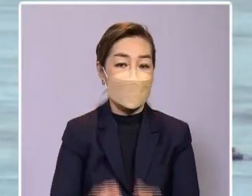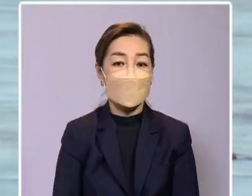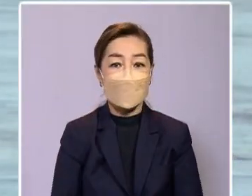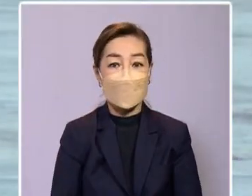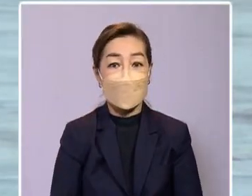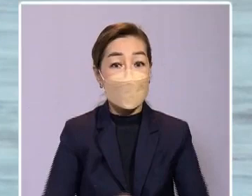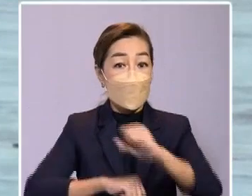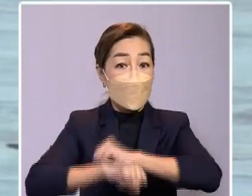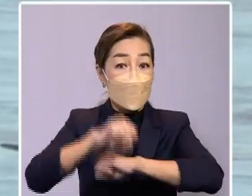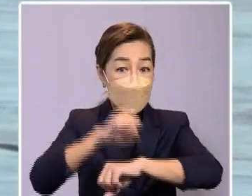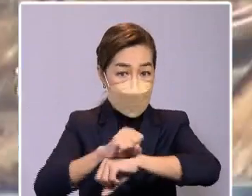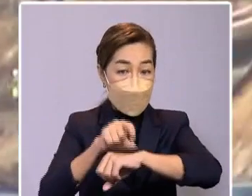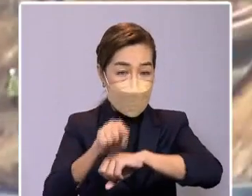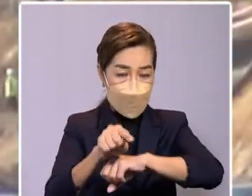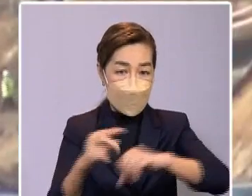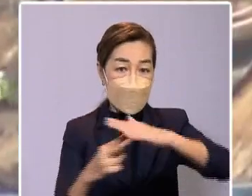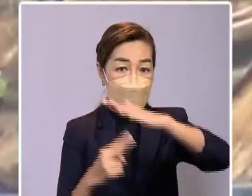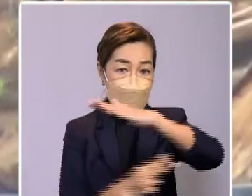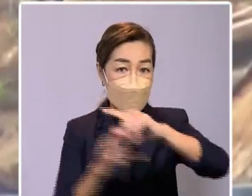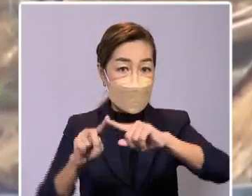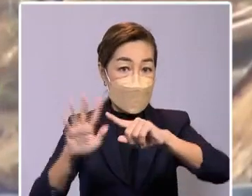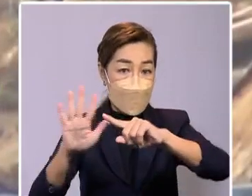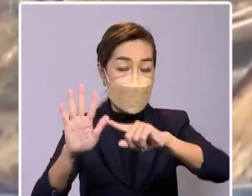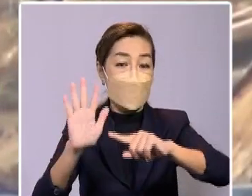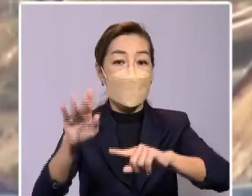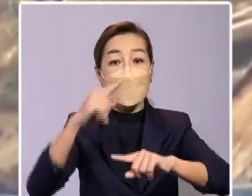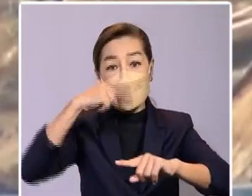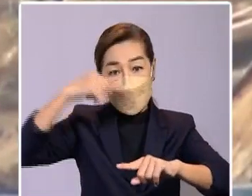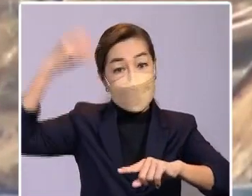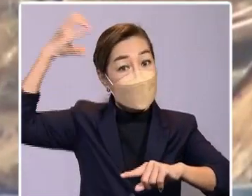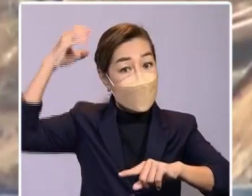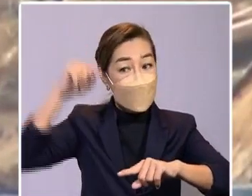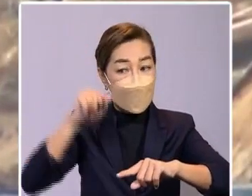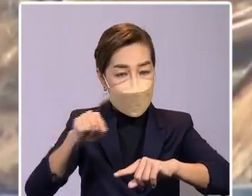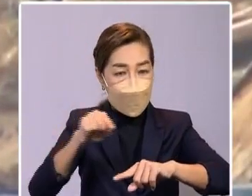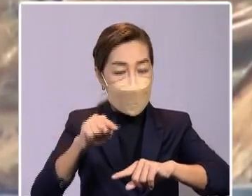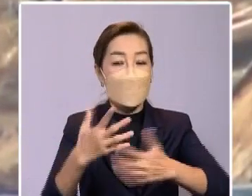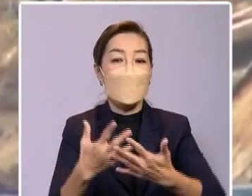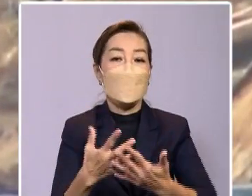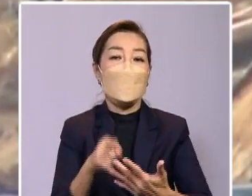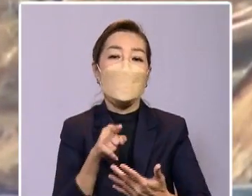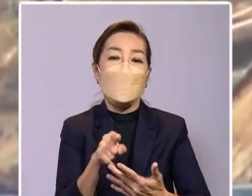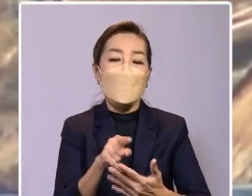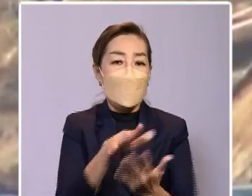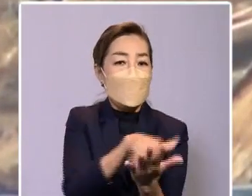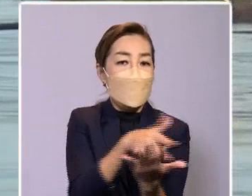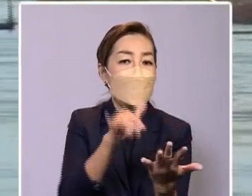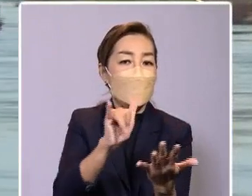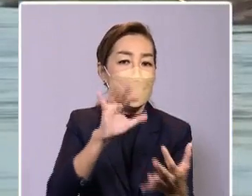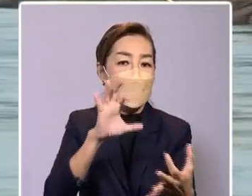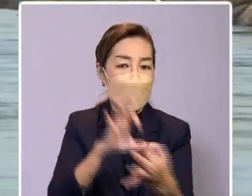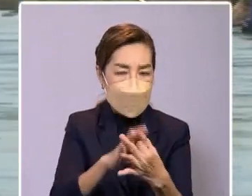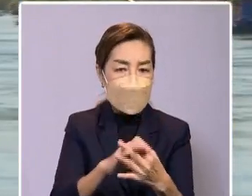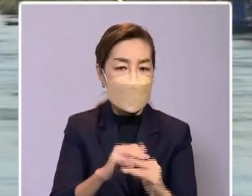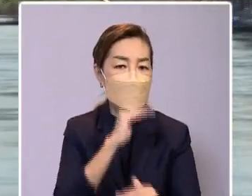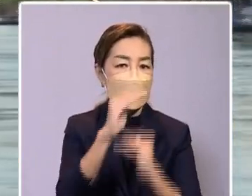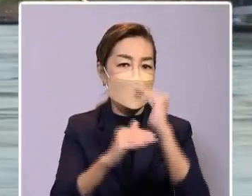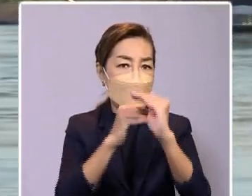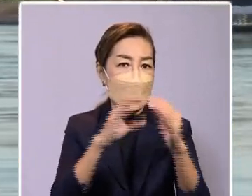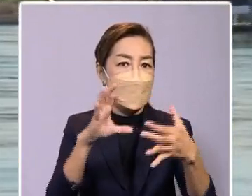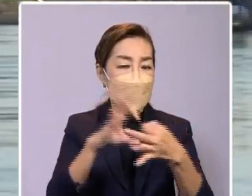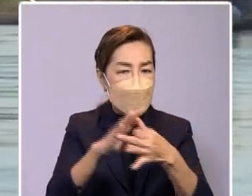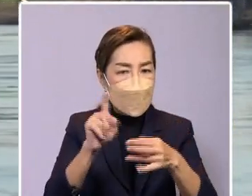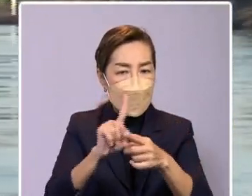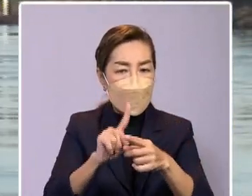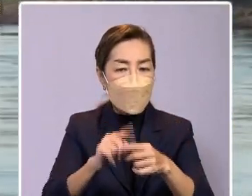การก่อสร้างสะพานมิตรภาพไทยลาวแห่งที่5บึงการบอลี่คำไซพร้อมโครงข่ายเป็นยุทธศาสตร์การพัฒนาขีดความสามารถในการแข่ง